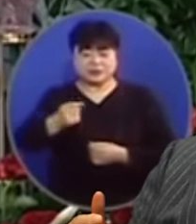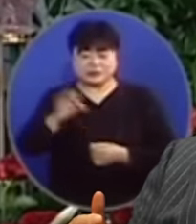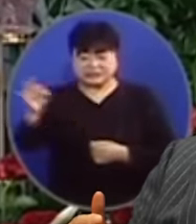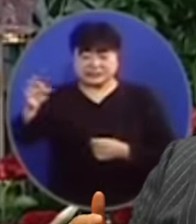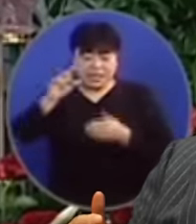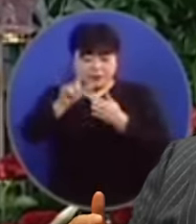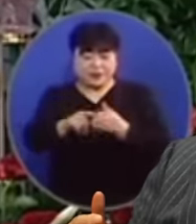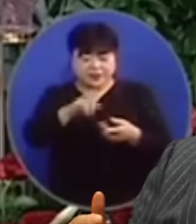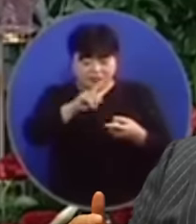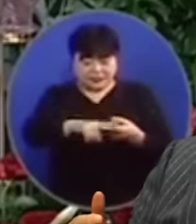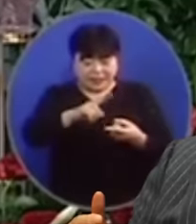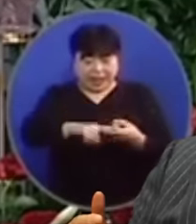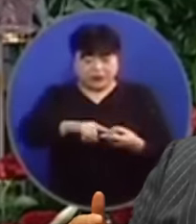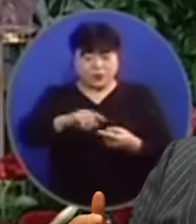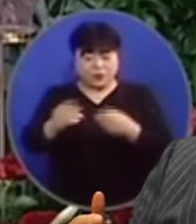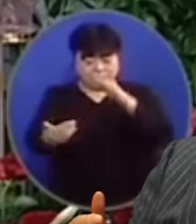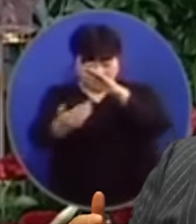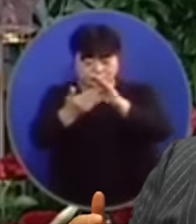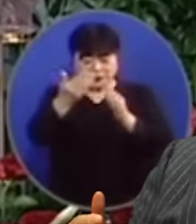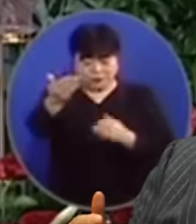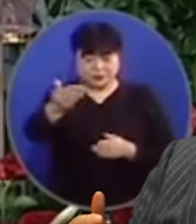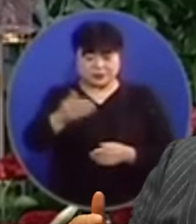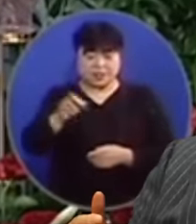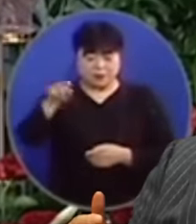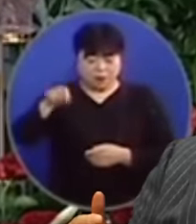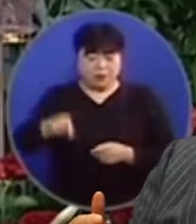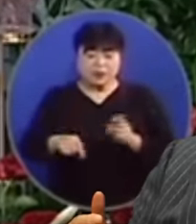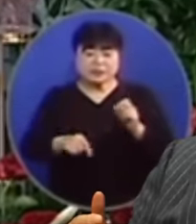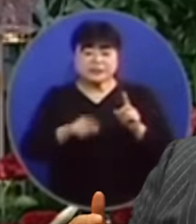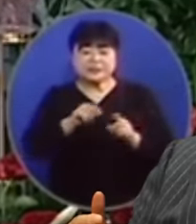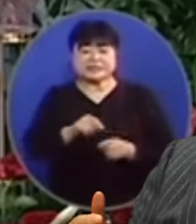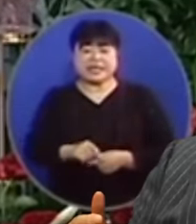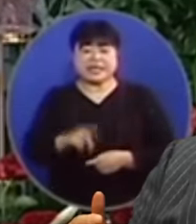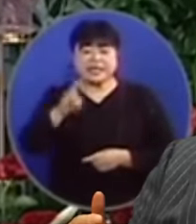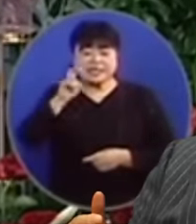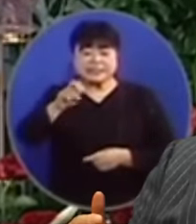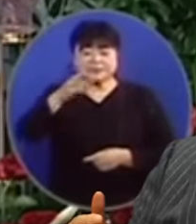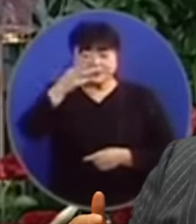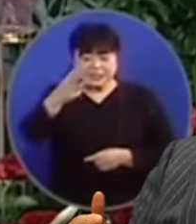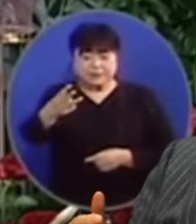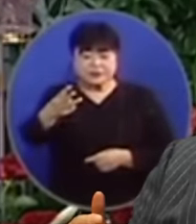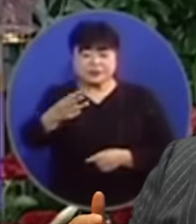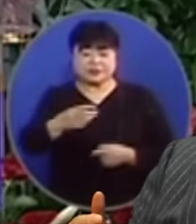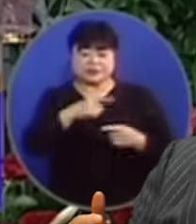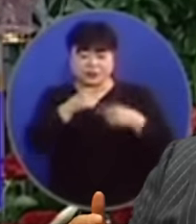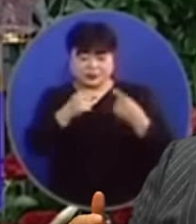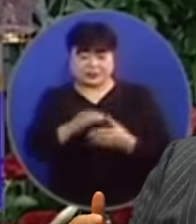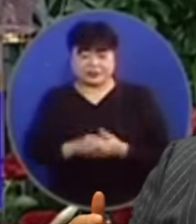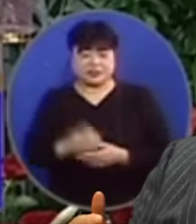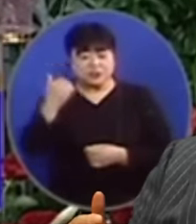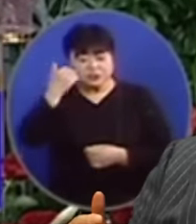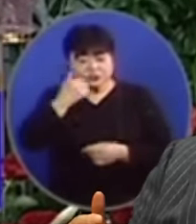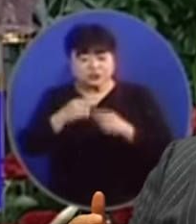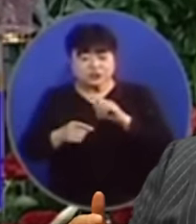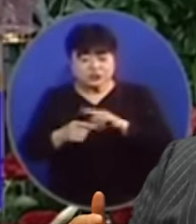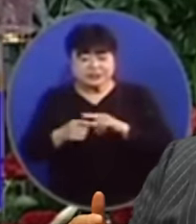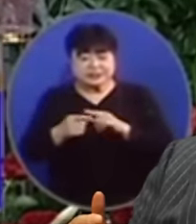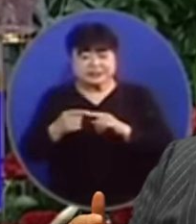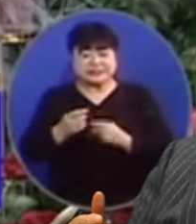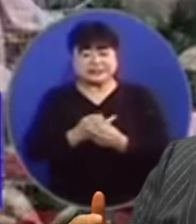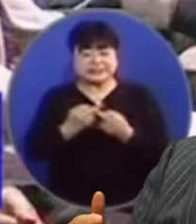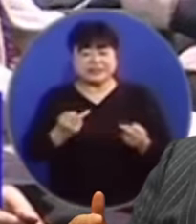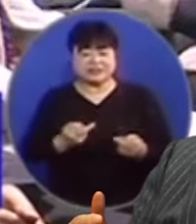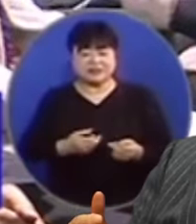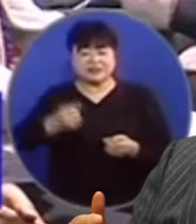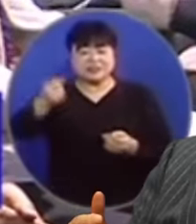시인하면 그대로 이루어지게 되는 것입니다. 마가복음 11장 23절로 24절 우리 다 같이 한번 읽어보십시다. 누구든지